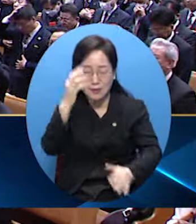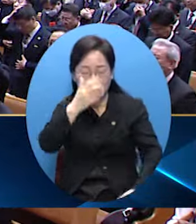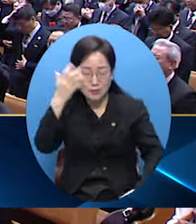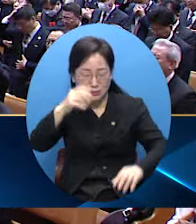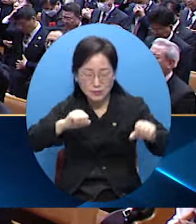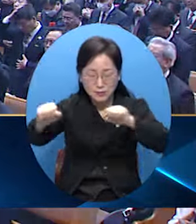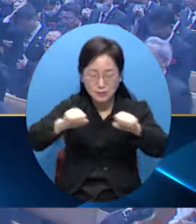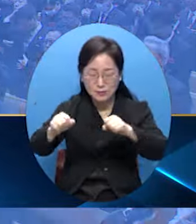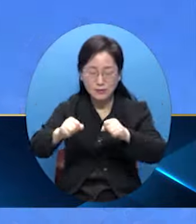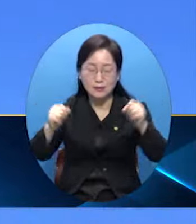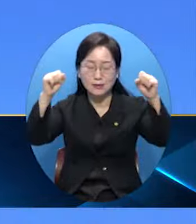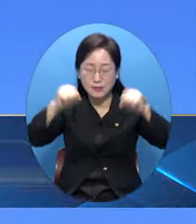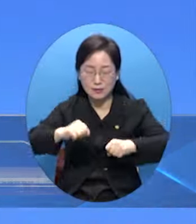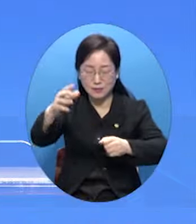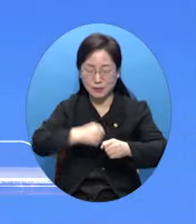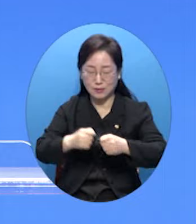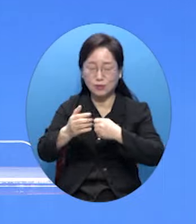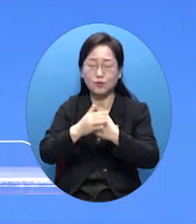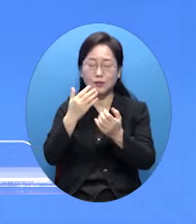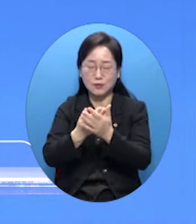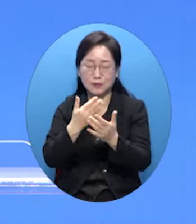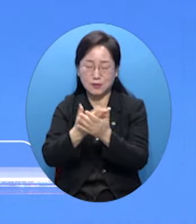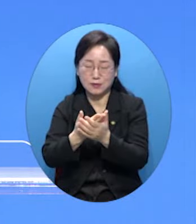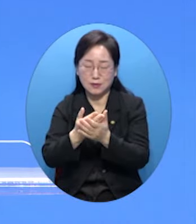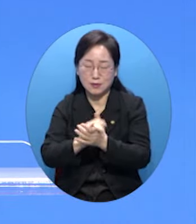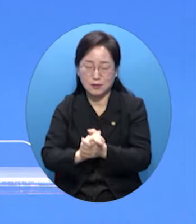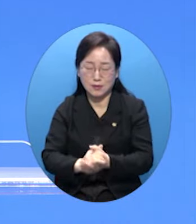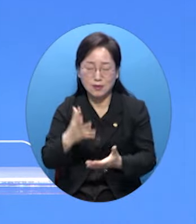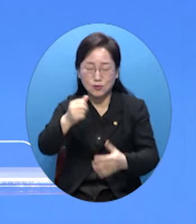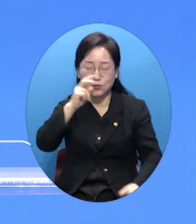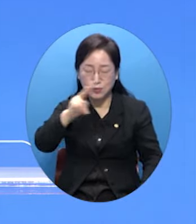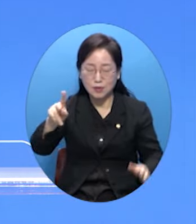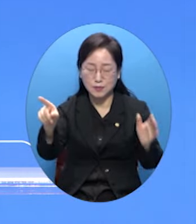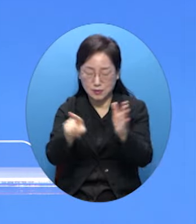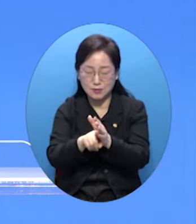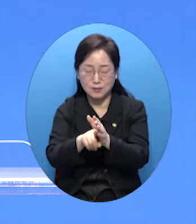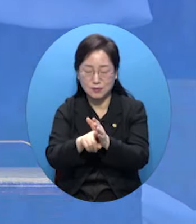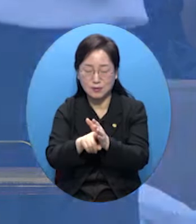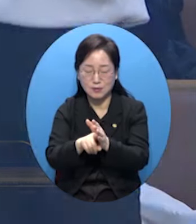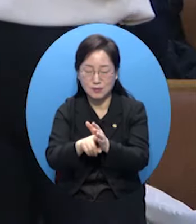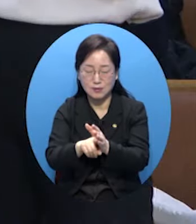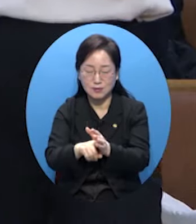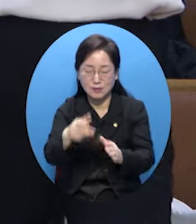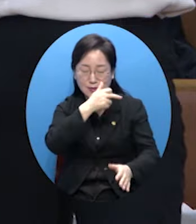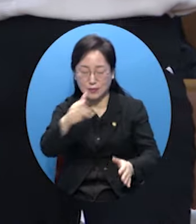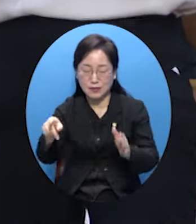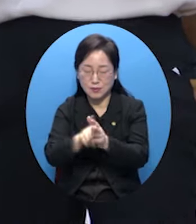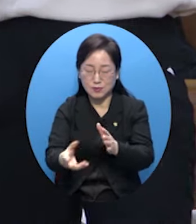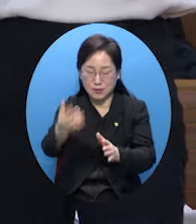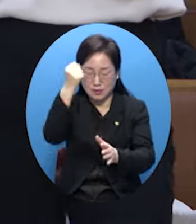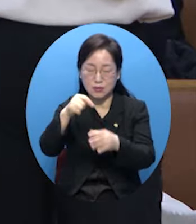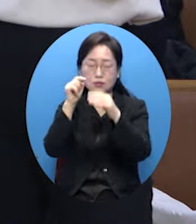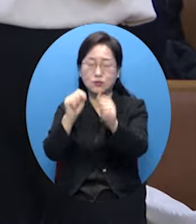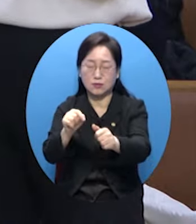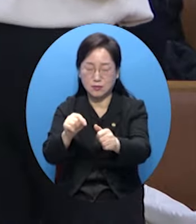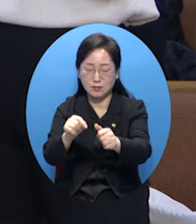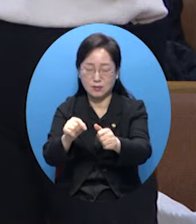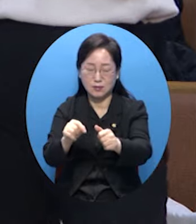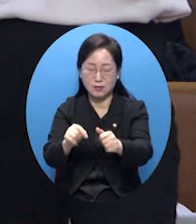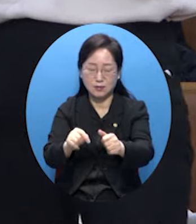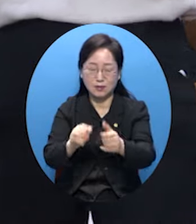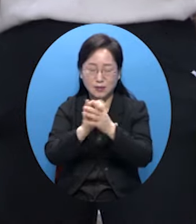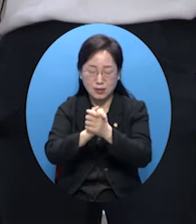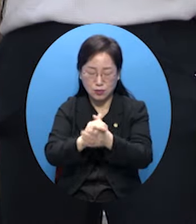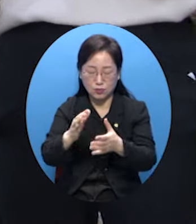성령께서 역사하셔서 응답이 나오게 하여 주옵소서. 주여 믿습니다. 큰 믿음의 사람이 될지어다.